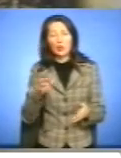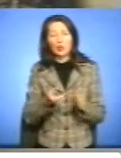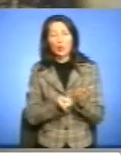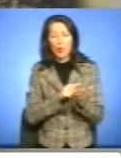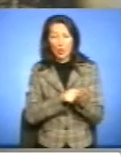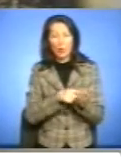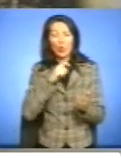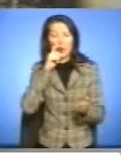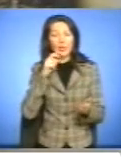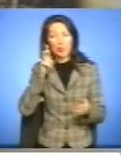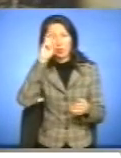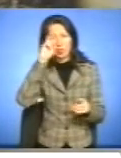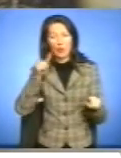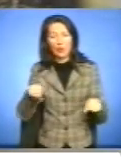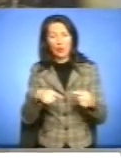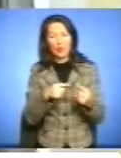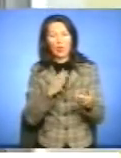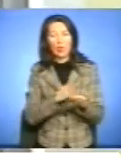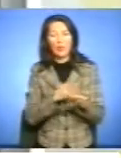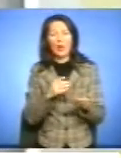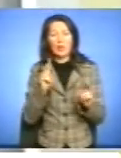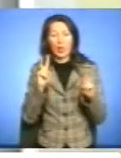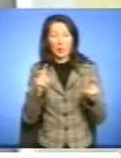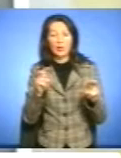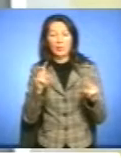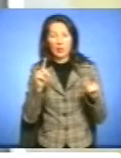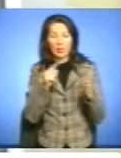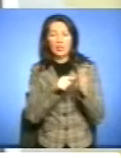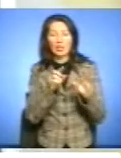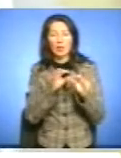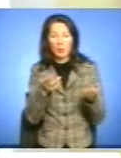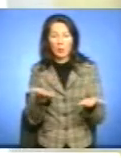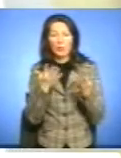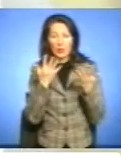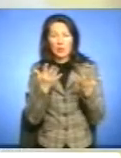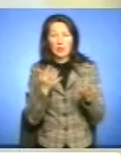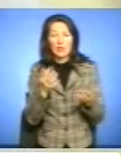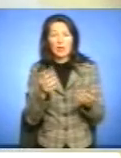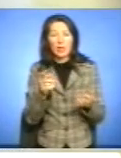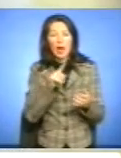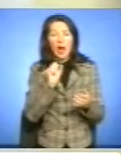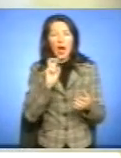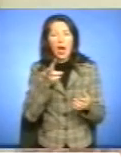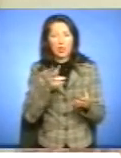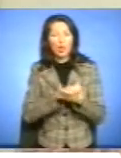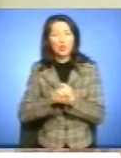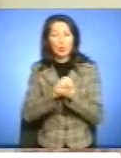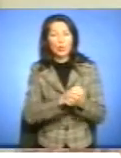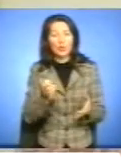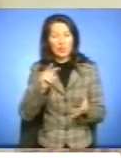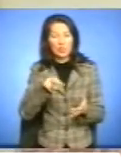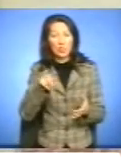висвітлити передумови проголошення акту Злуки – історичне значення об'єднання українських земель у січні 1919